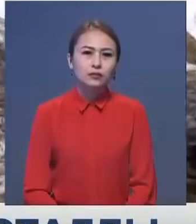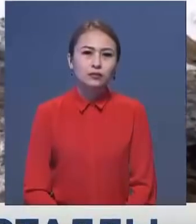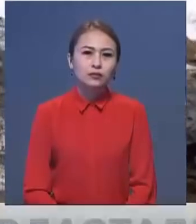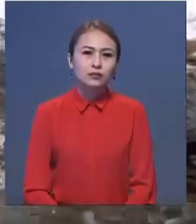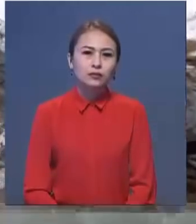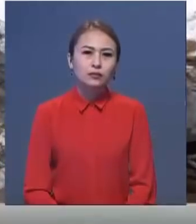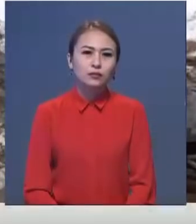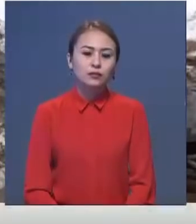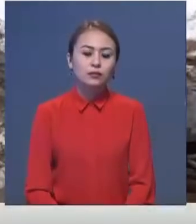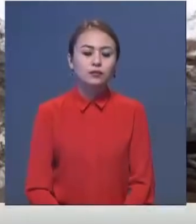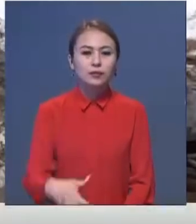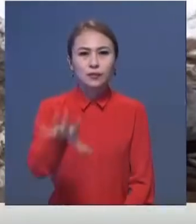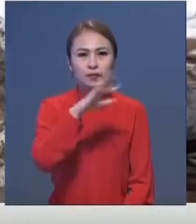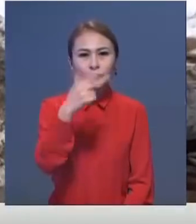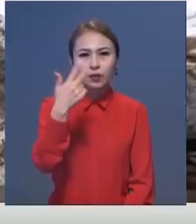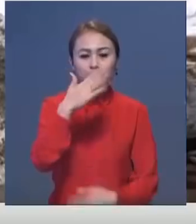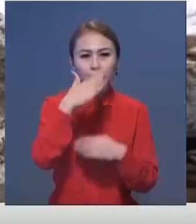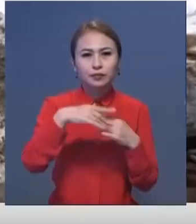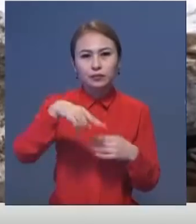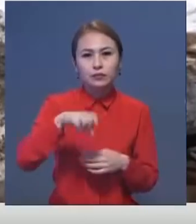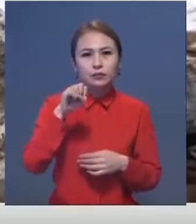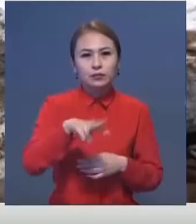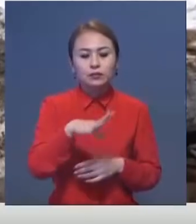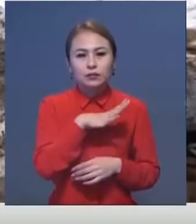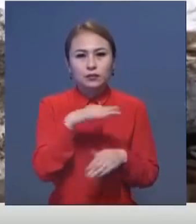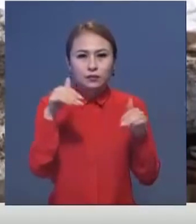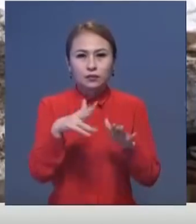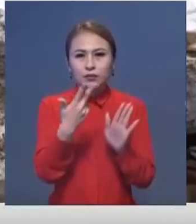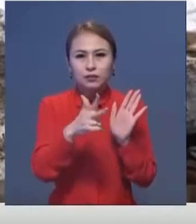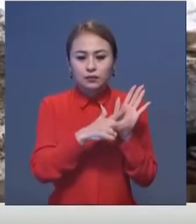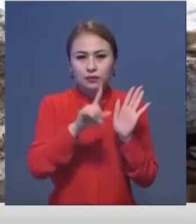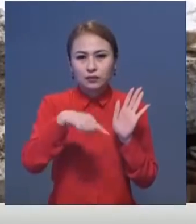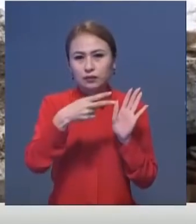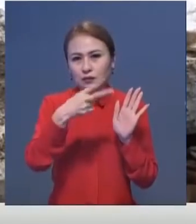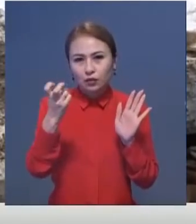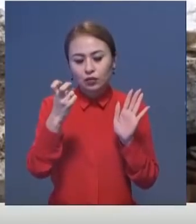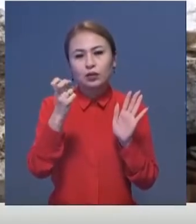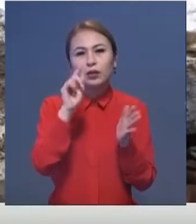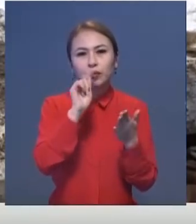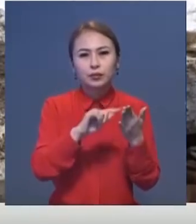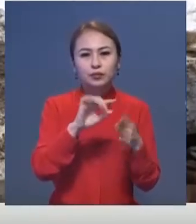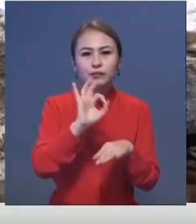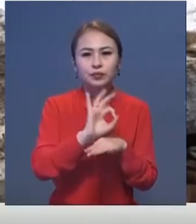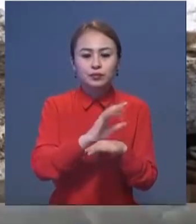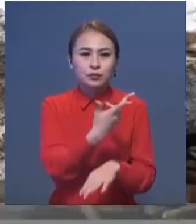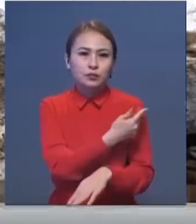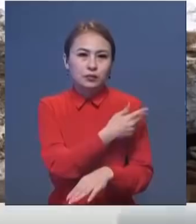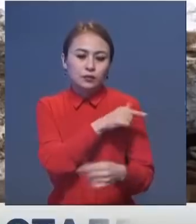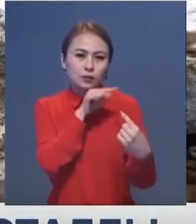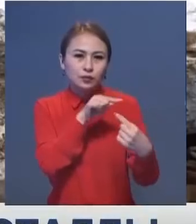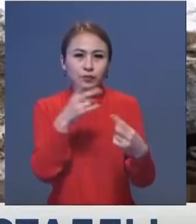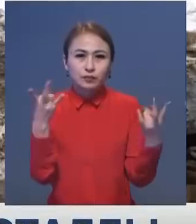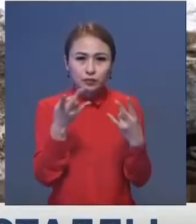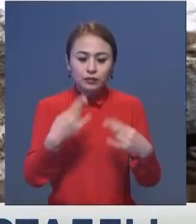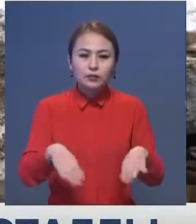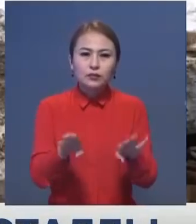Барлығы Қызылжар ауданы бойынша 30 апрельге 38200 құсты тұмауға қарсы егу керек. Оның